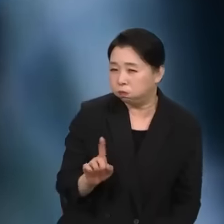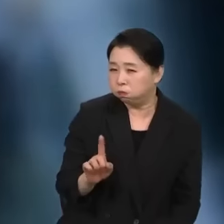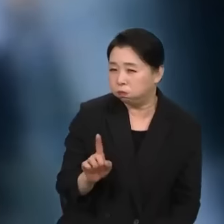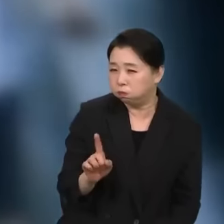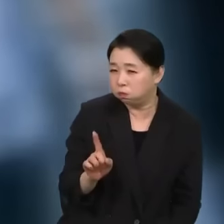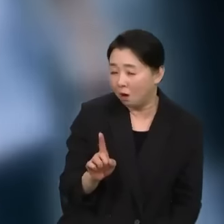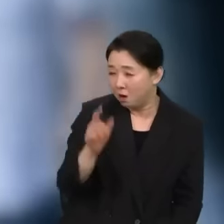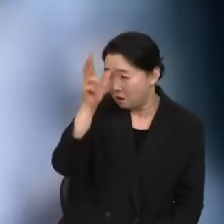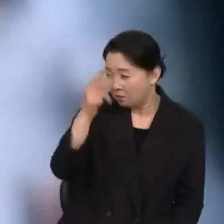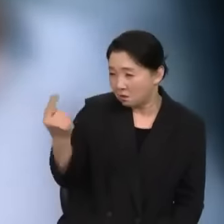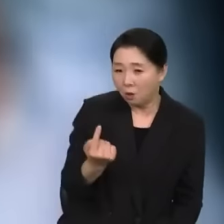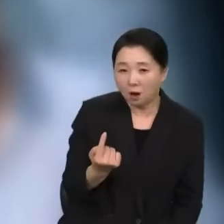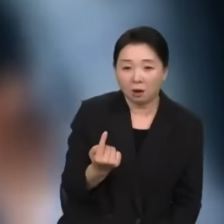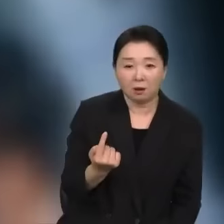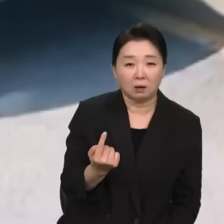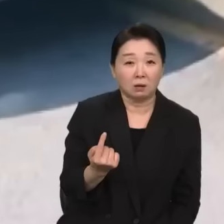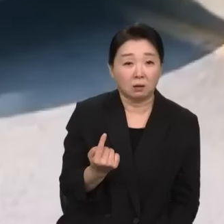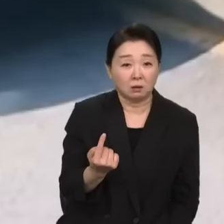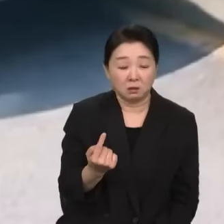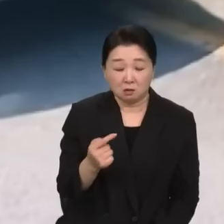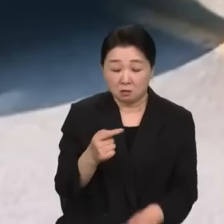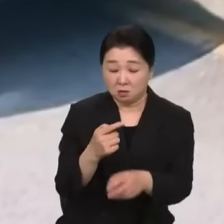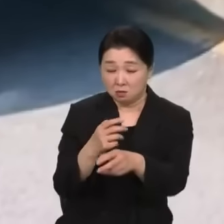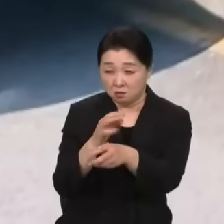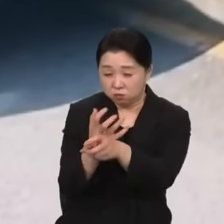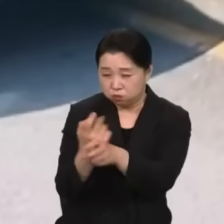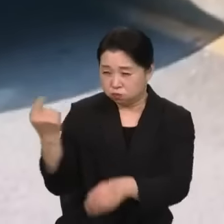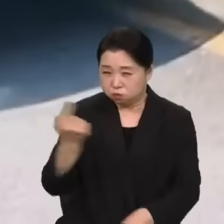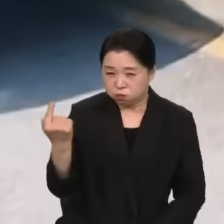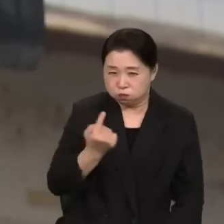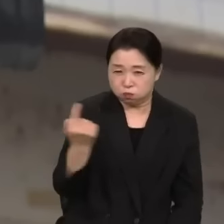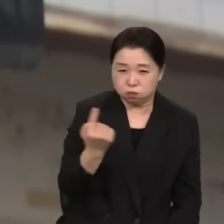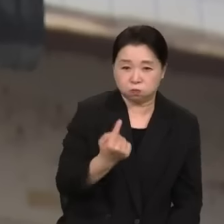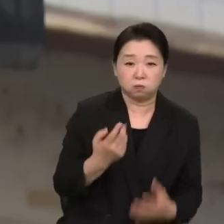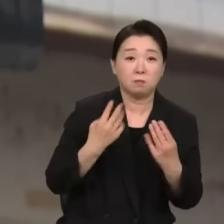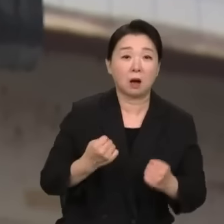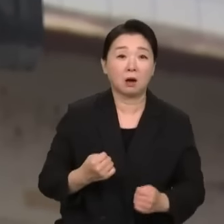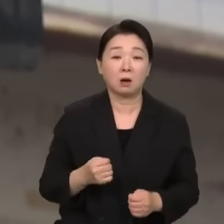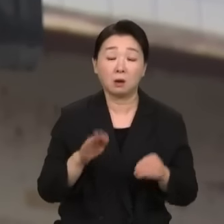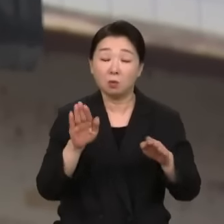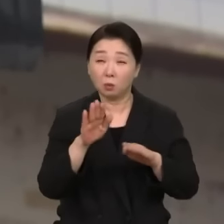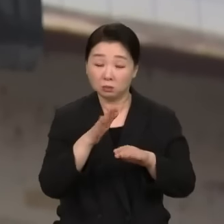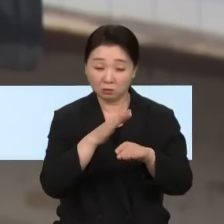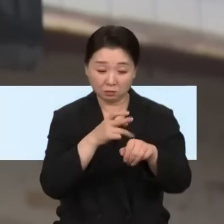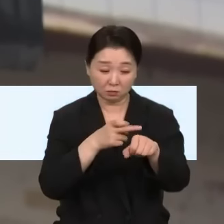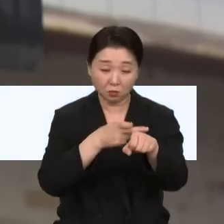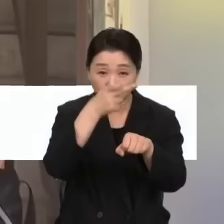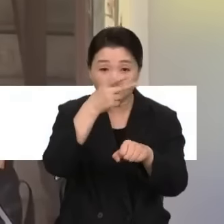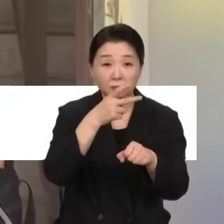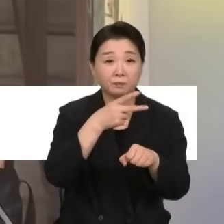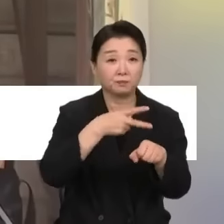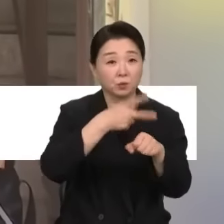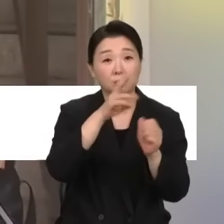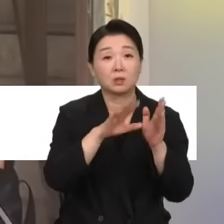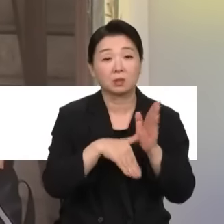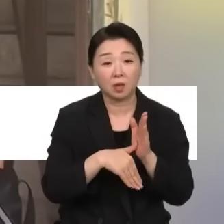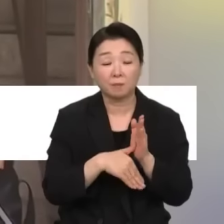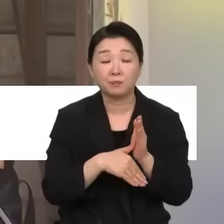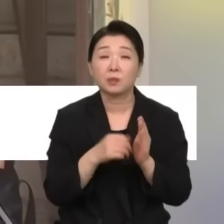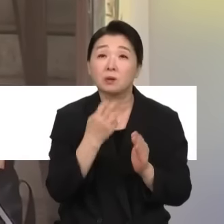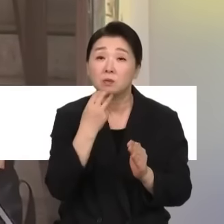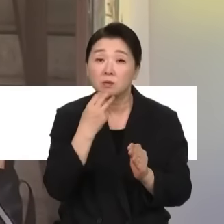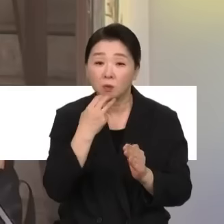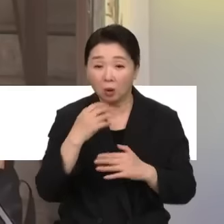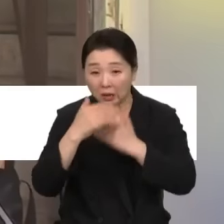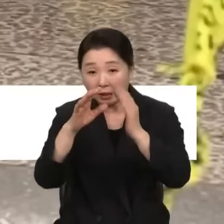곧이어 경찰차가 옵니다. 구급차도 여러 대가 도착합니다. 오늘 오후 2시쯤 서울 신림동의 한 건물